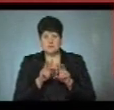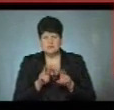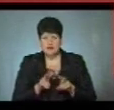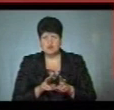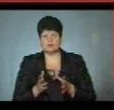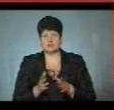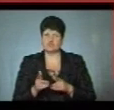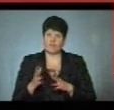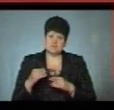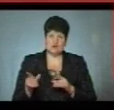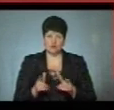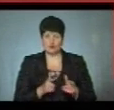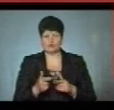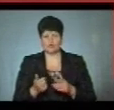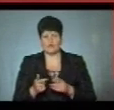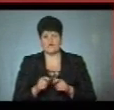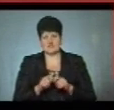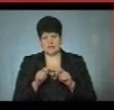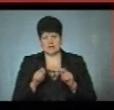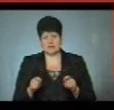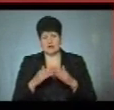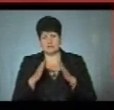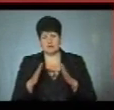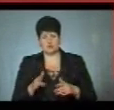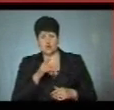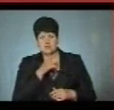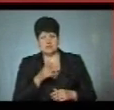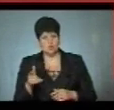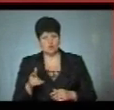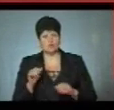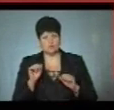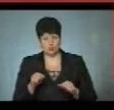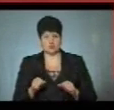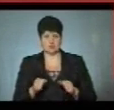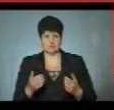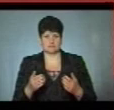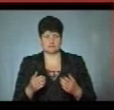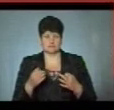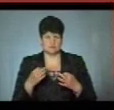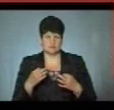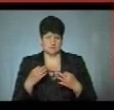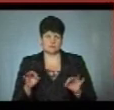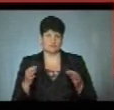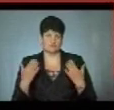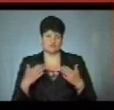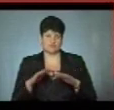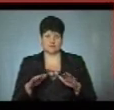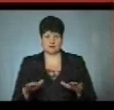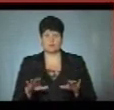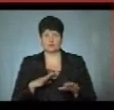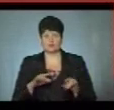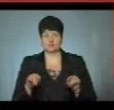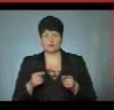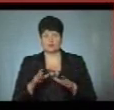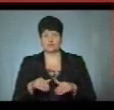все готово до відкриття табірного сезону і чи, в принципі, безпечно відпочивати діткам? Звичайно, головою адміністрації